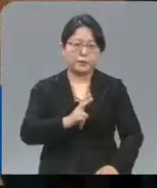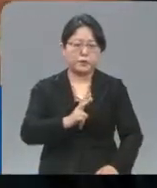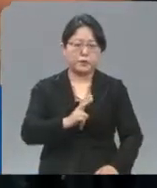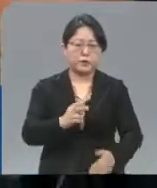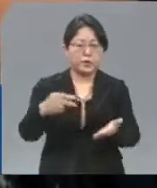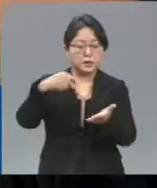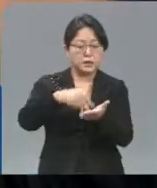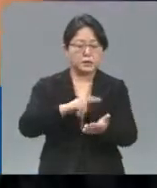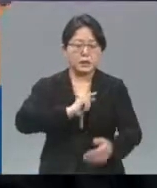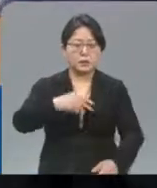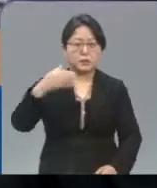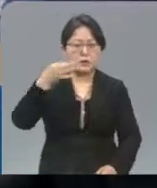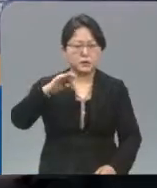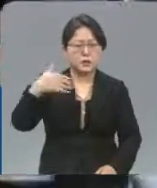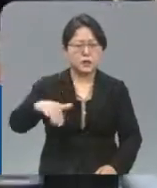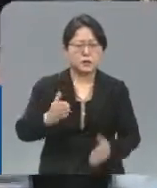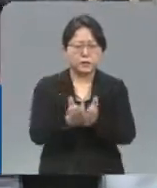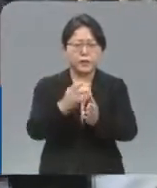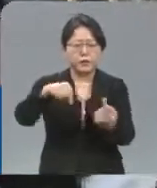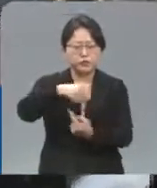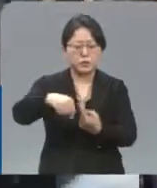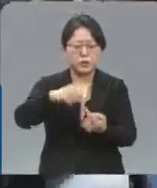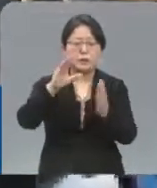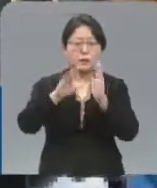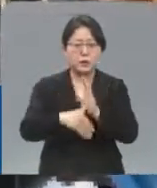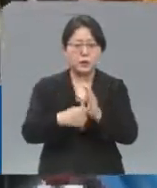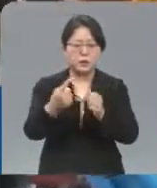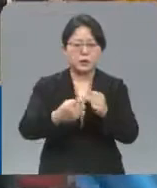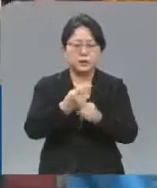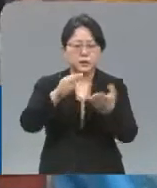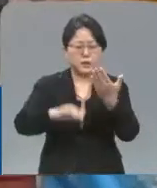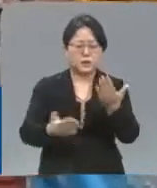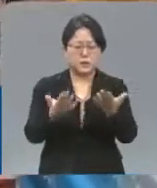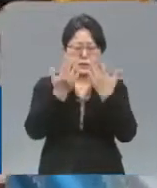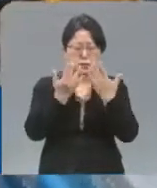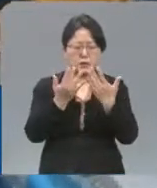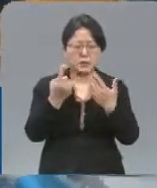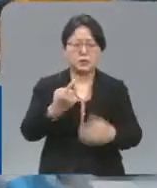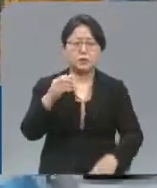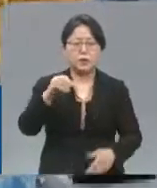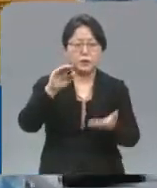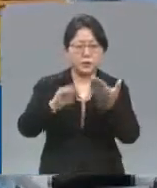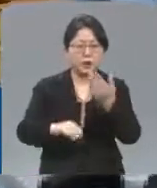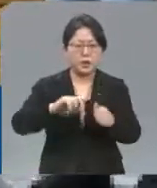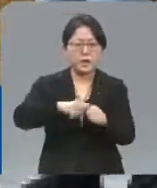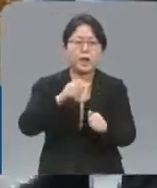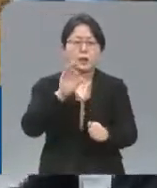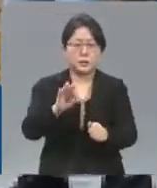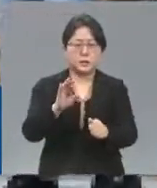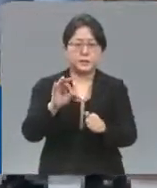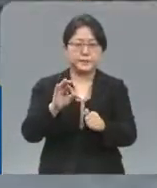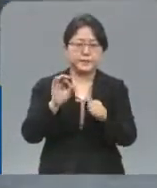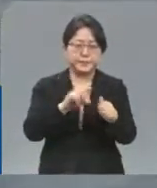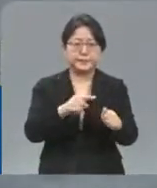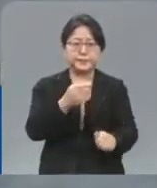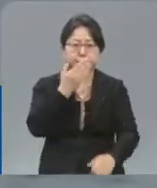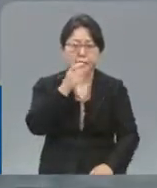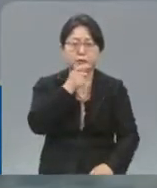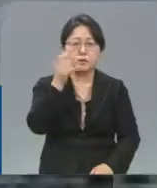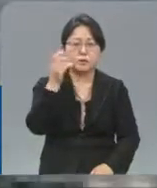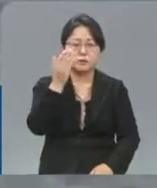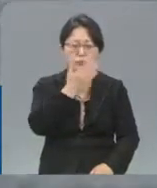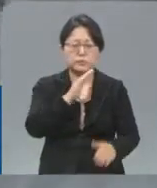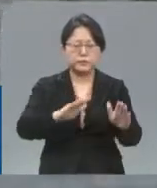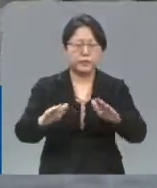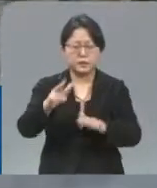자격을 인정받지 않고 선박을 운항한 경우에는 1년 이하의 징역 또는 1천만 원 이하의 벌금에 처해집니다. 여수해경은